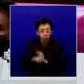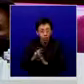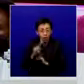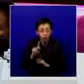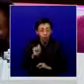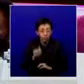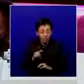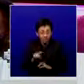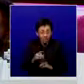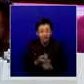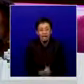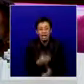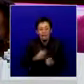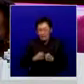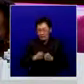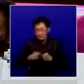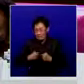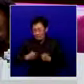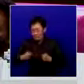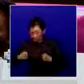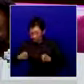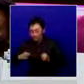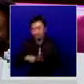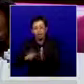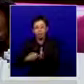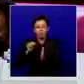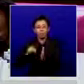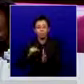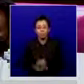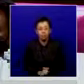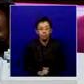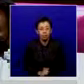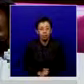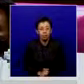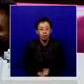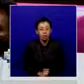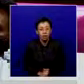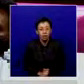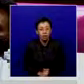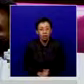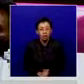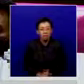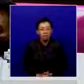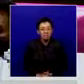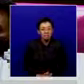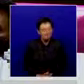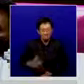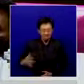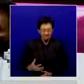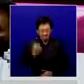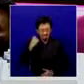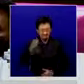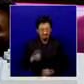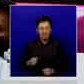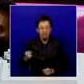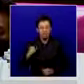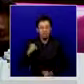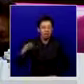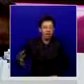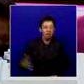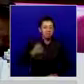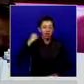าไปเพราะเหตุนี้ยังไม่พอนะครับท่านเสพติดนะฮะอำนาจเผด็จการยึดอำนาจเงียบ